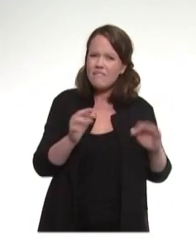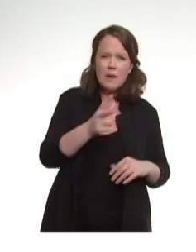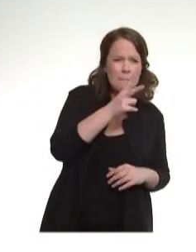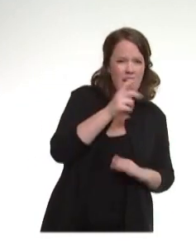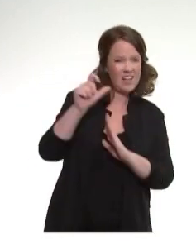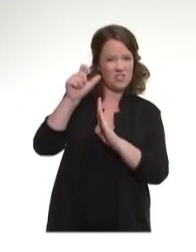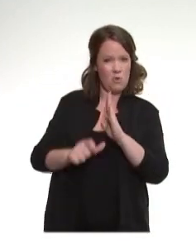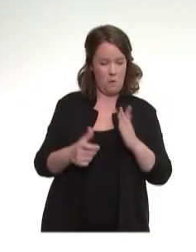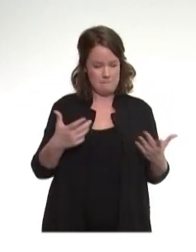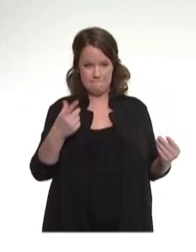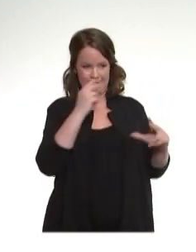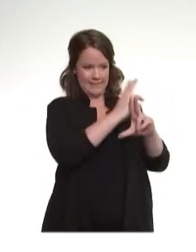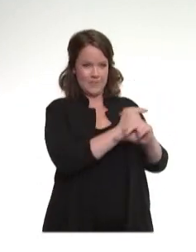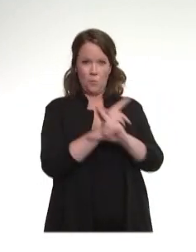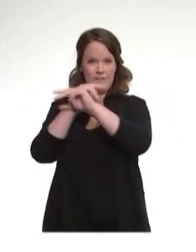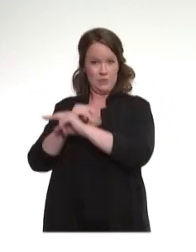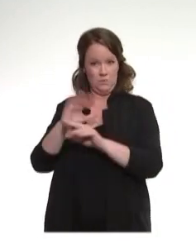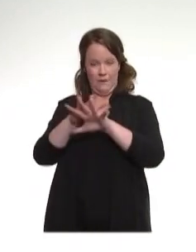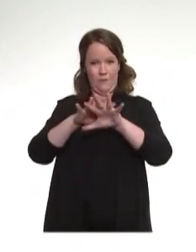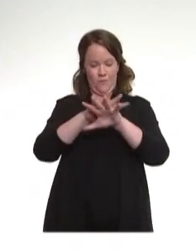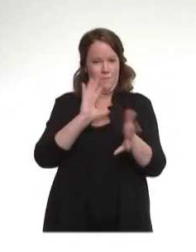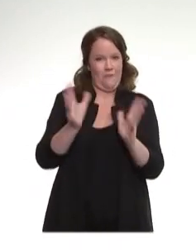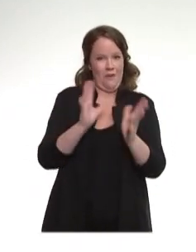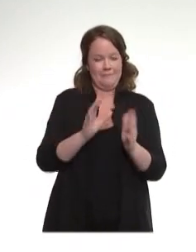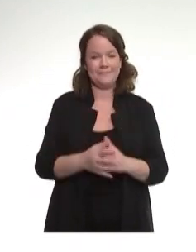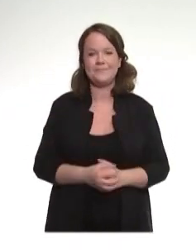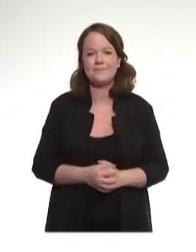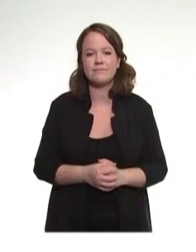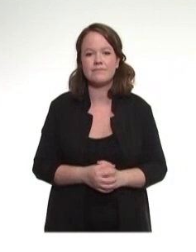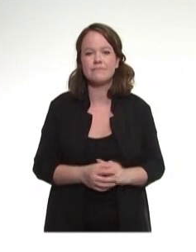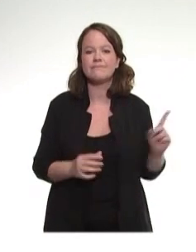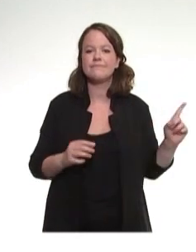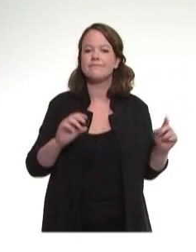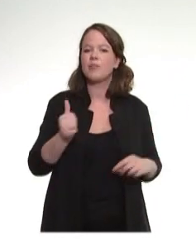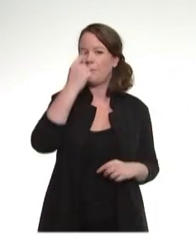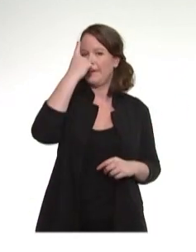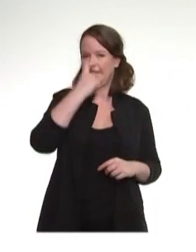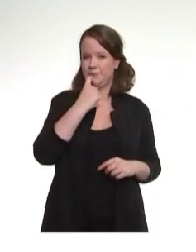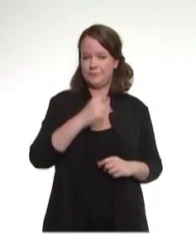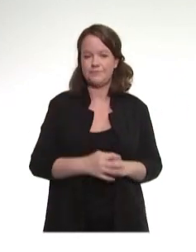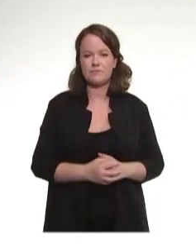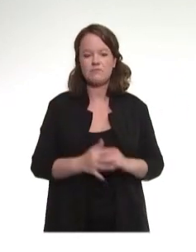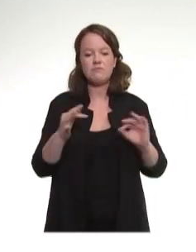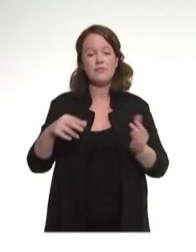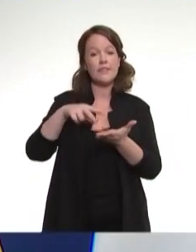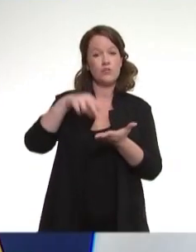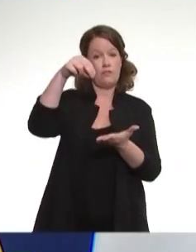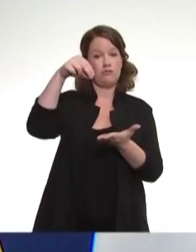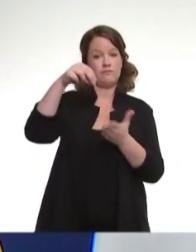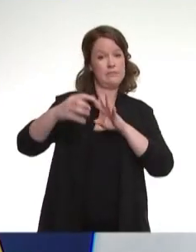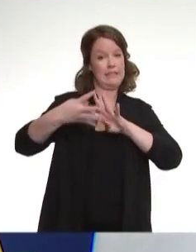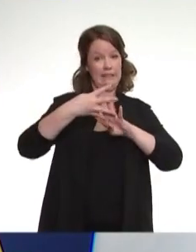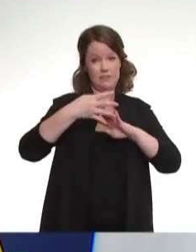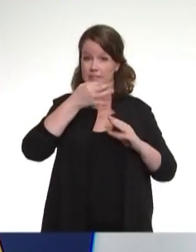est il pertinent sur la première question que vous posez sur l'île de france les critères je les ai présenté tout à l'heure si un